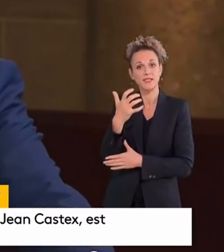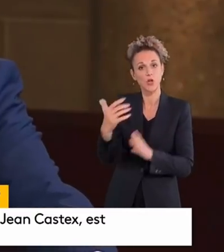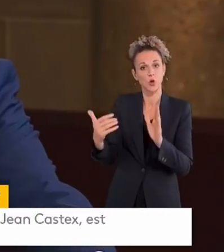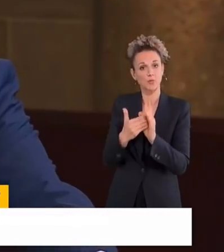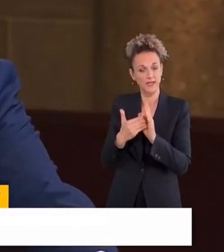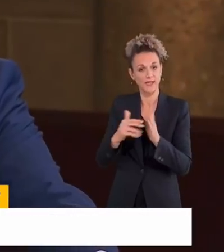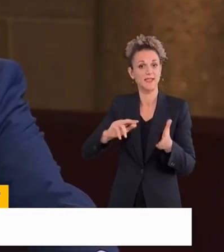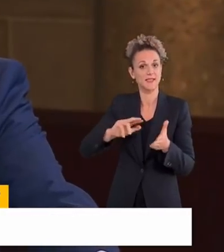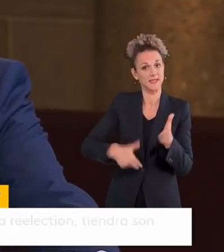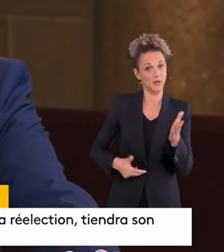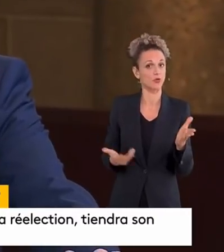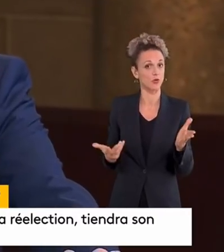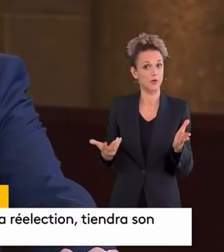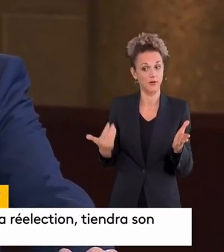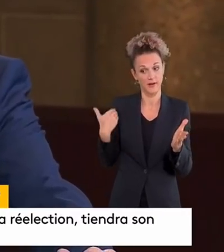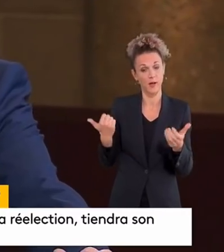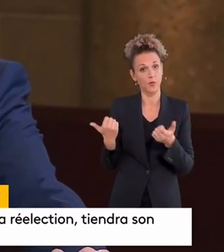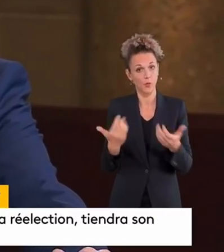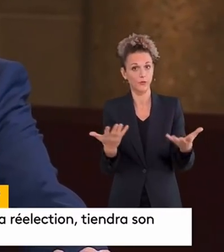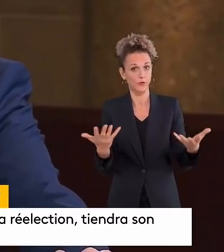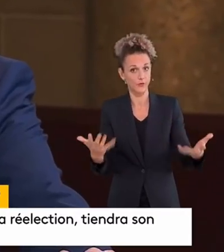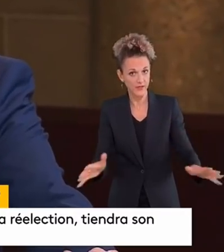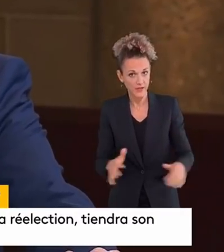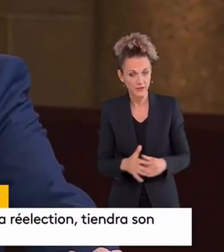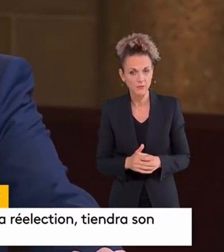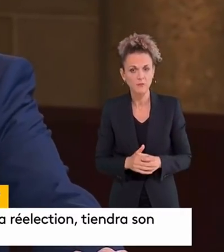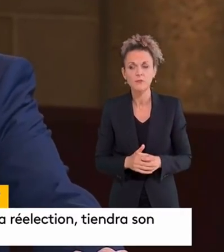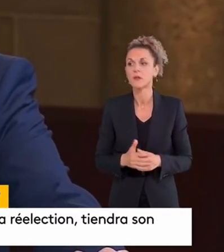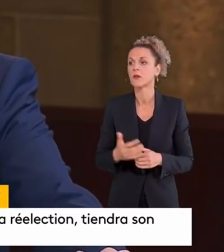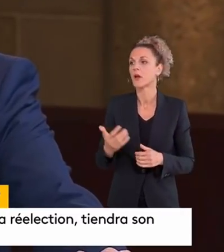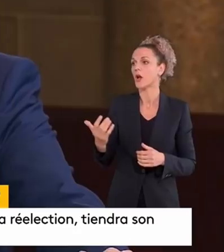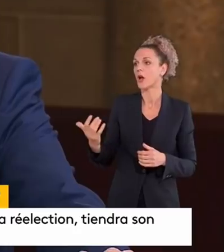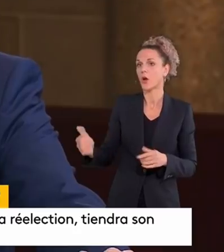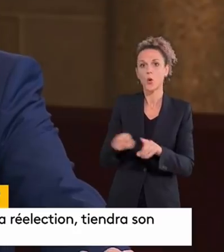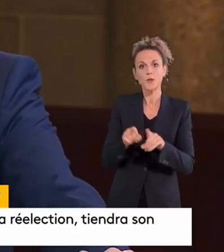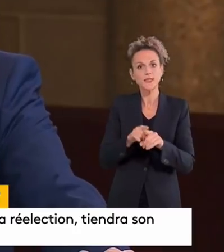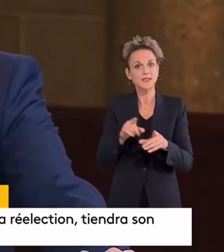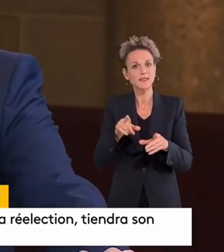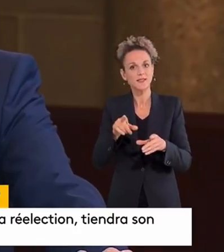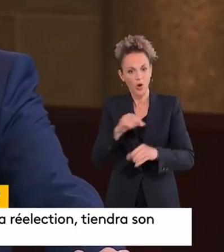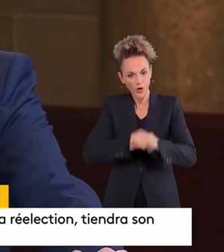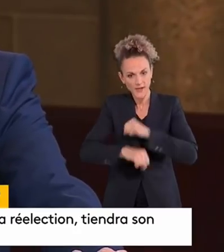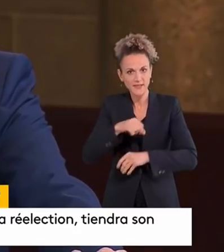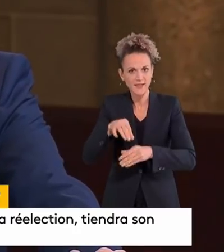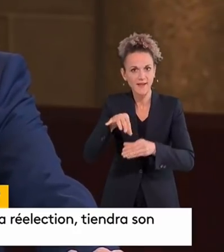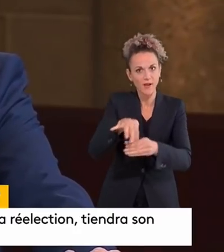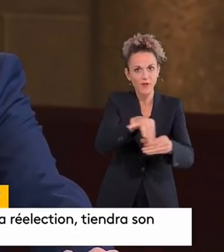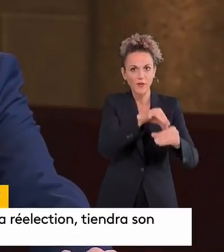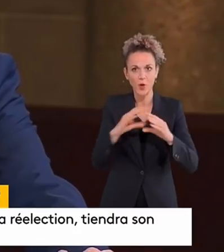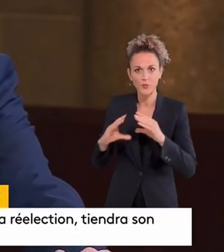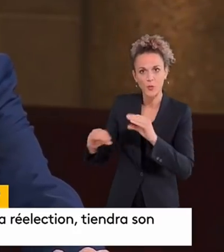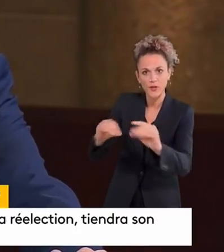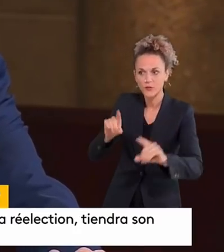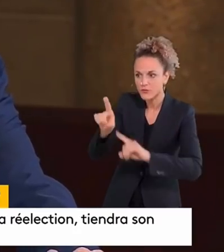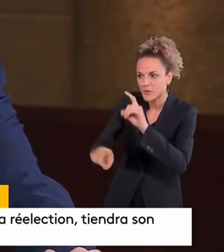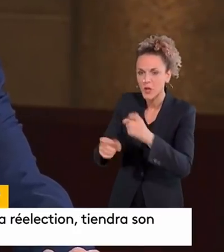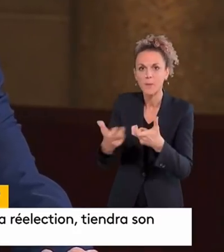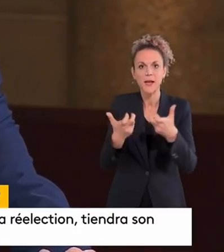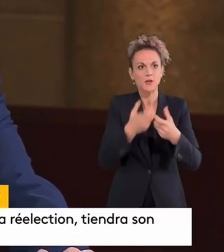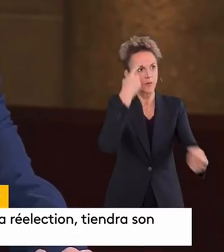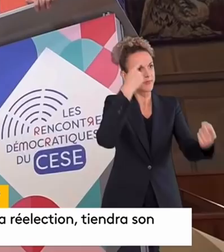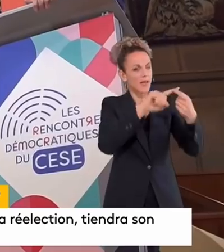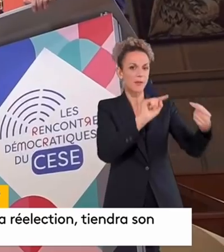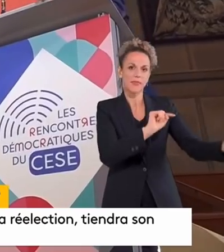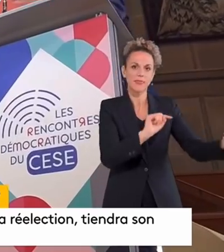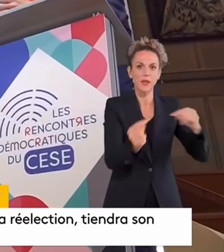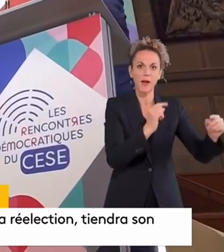dans notre proposition, c'est ne pas avoir peur du référendum et de pouvoir le mettre en œuvre à chaque fois qu'il y a des débats importants